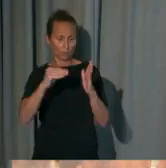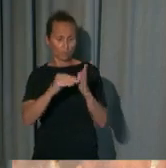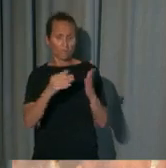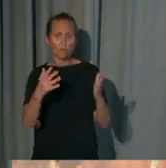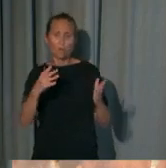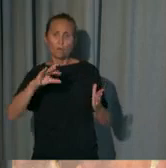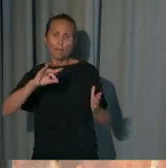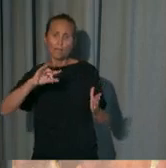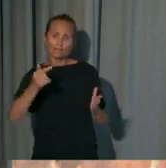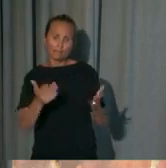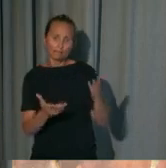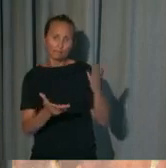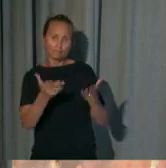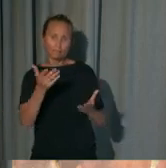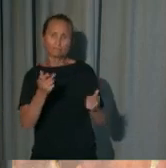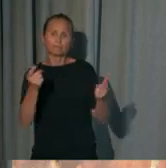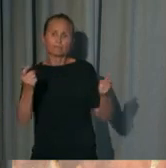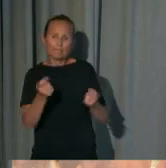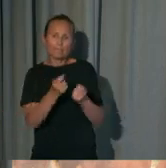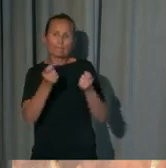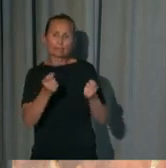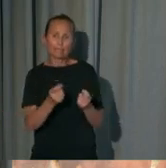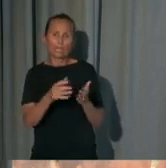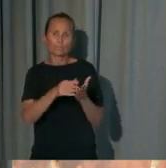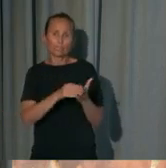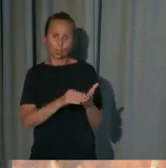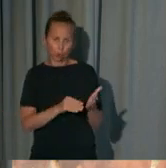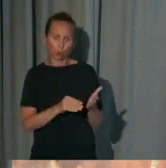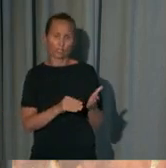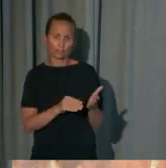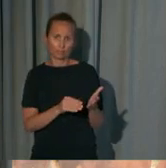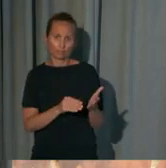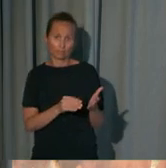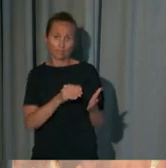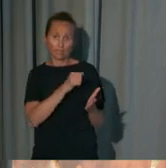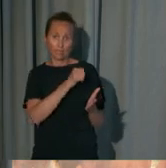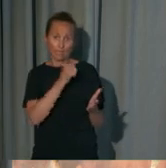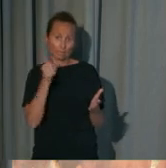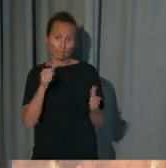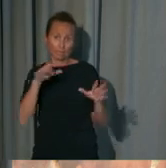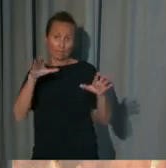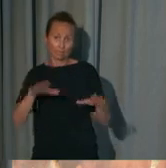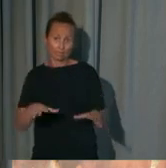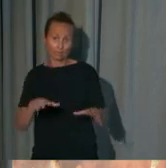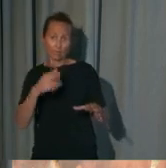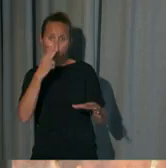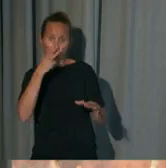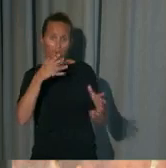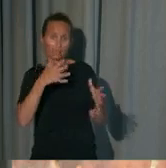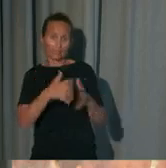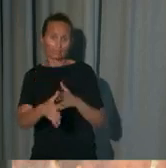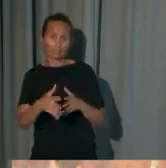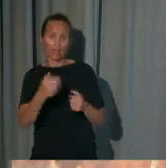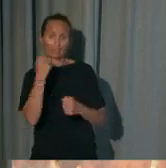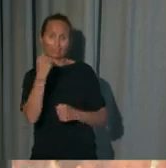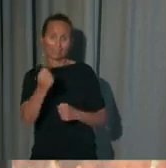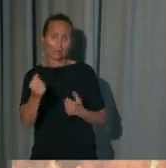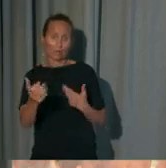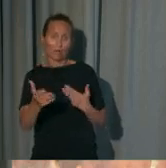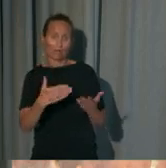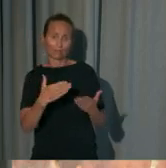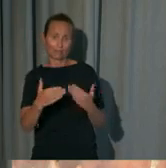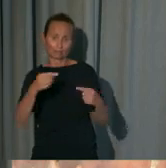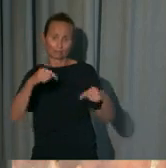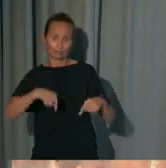at PST vurderer det som lite sannsynlig at ekstreme islamister vil forsøke å gjennomføre terrorhandlinger i